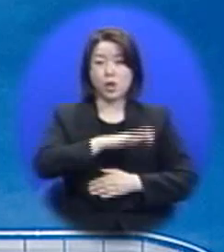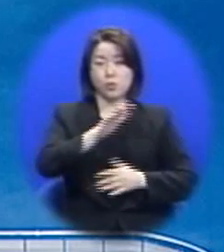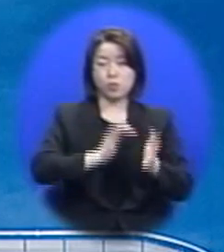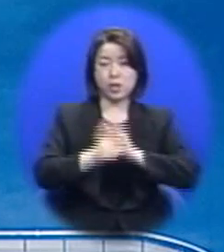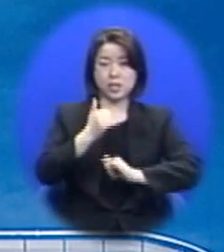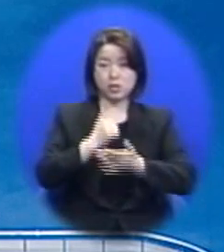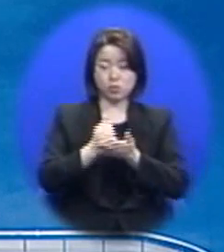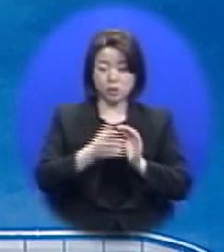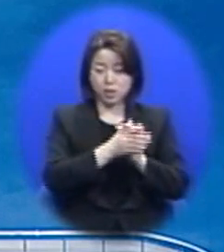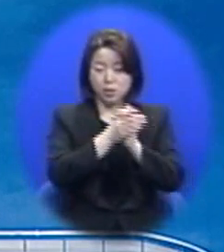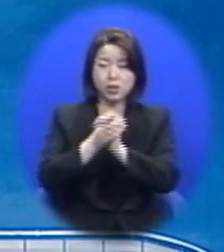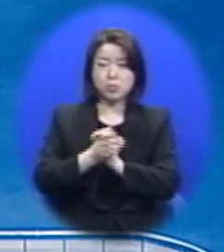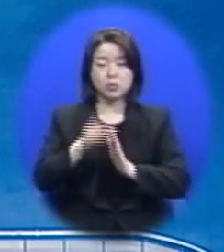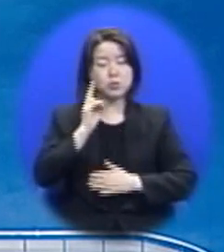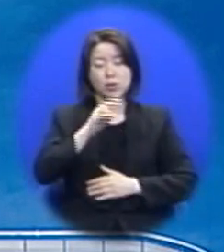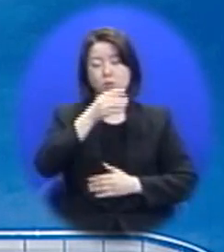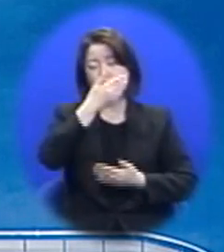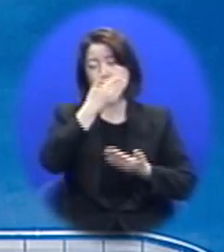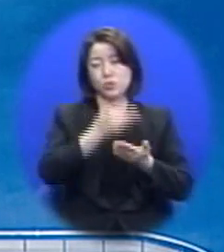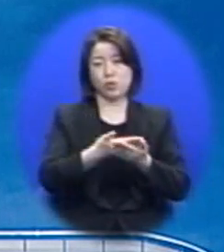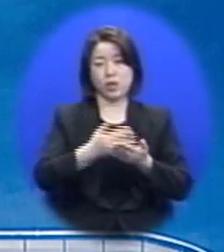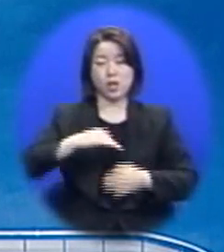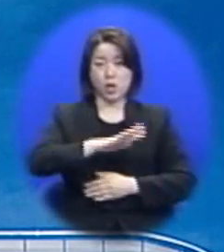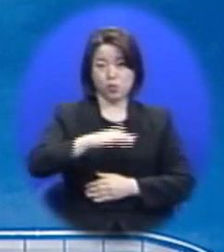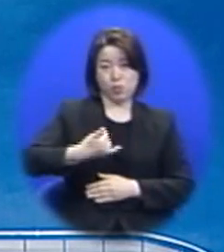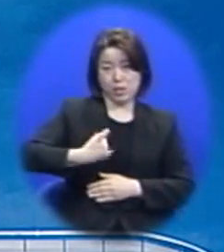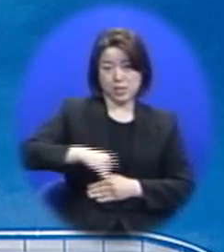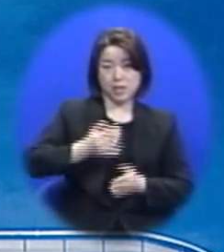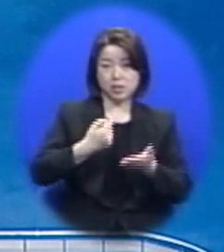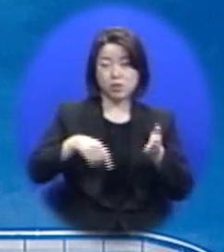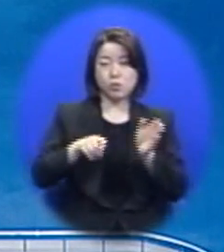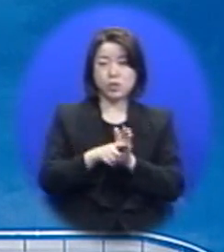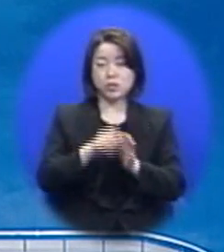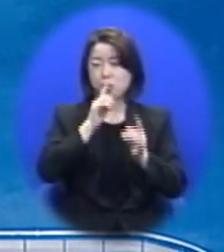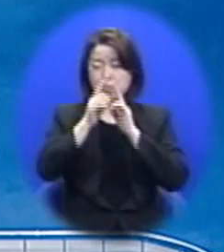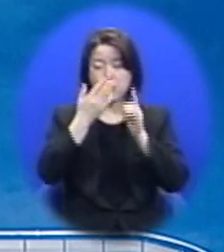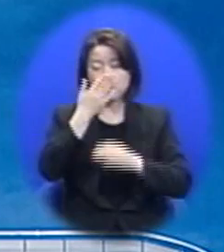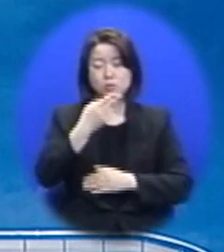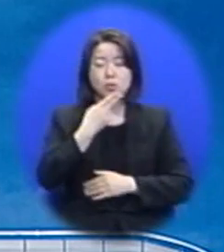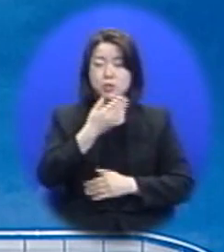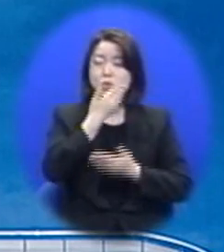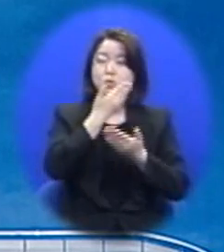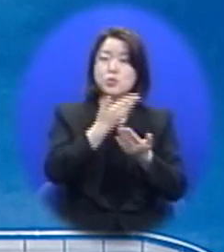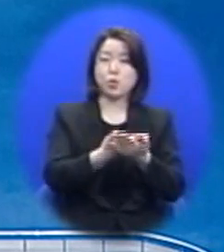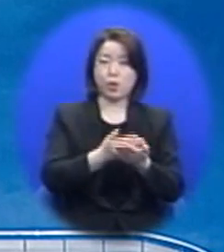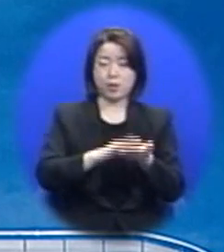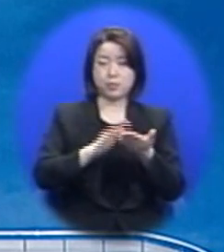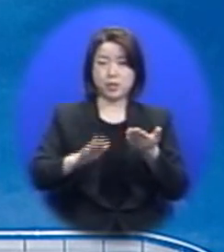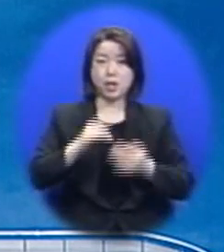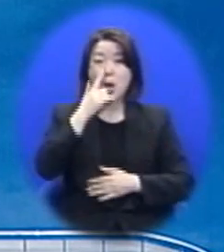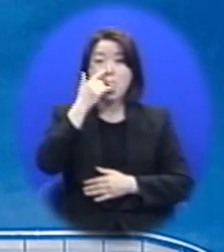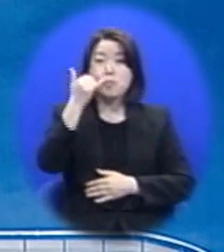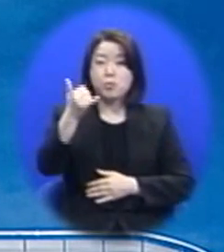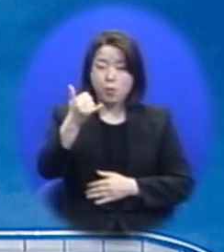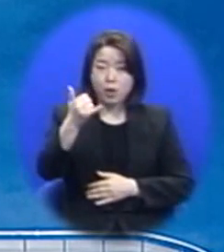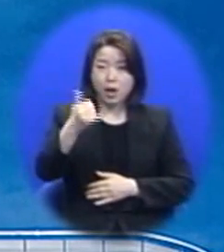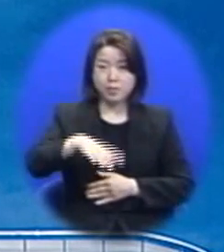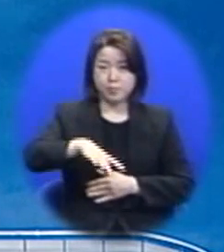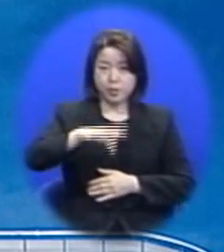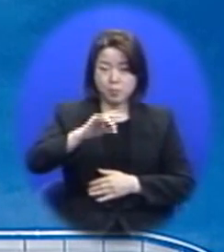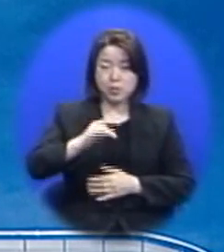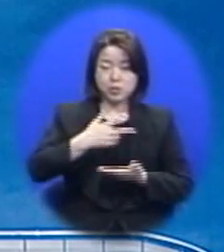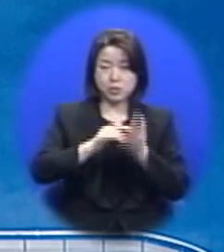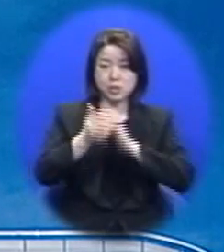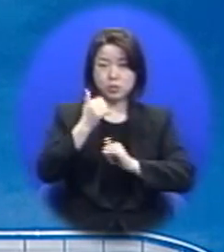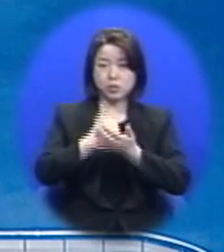것은 우리 자녀들을 위해서 말할 수 없이 중요합니다. 부모가 예수님과 온전히 연합한 자가